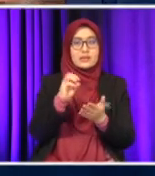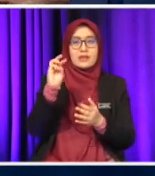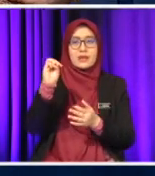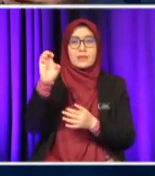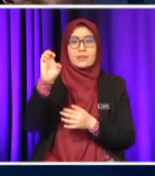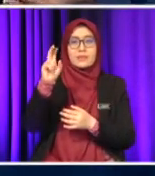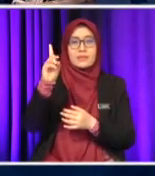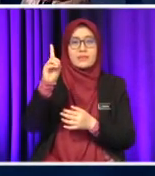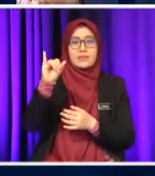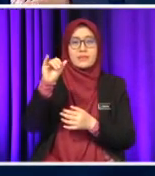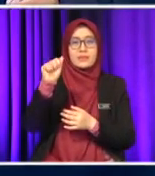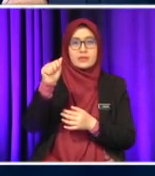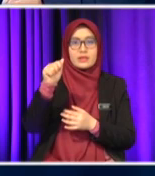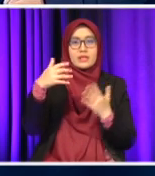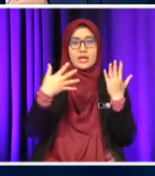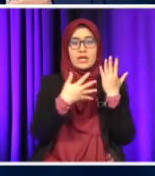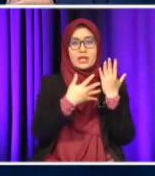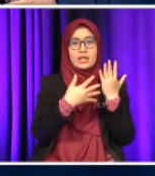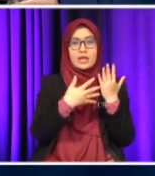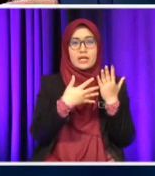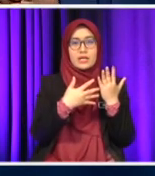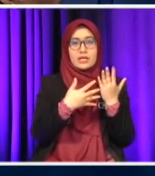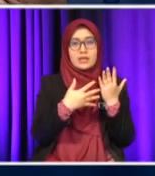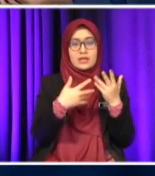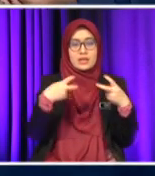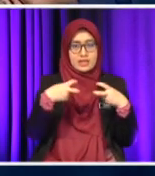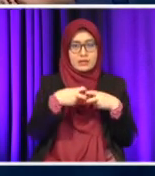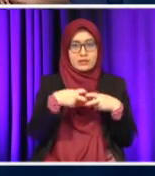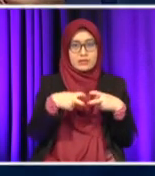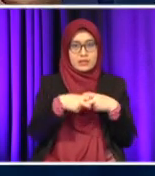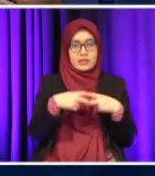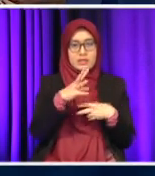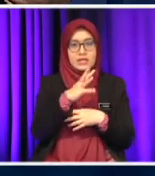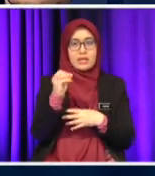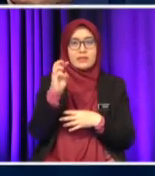television radio dan papan digital dan juga media sosial